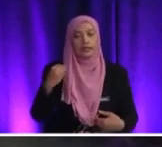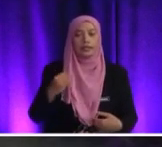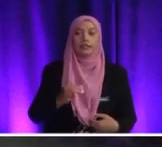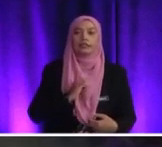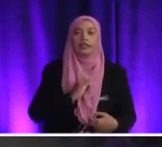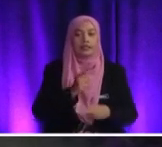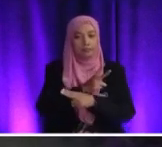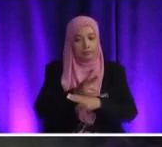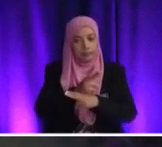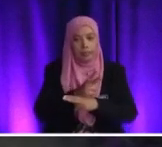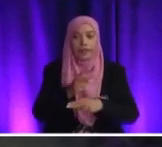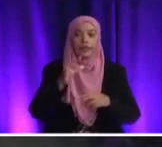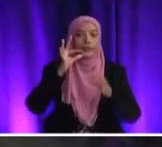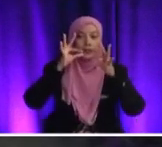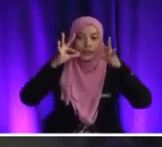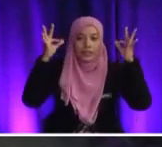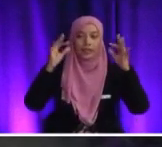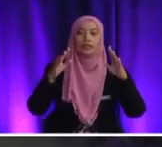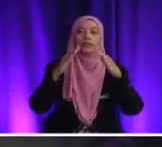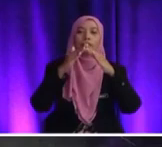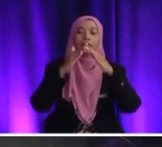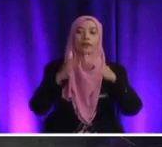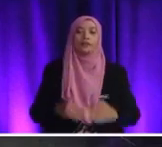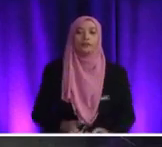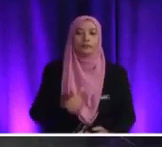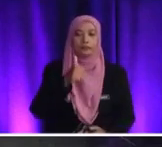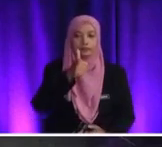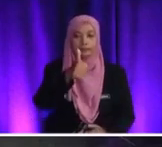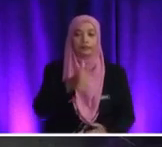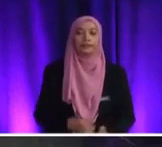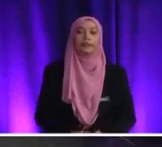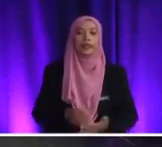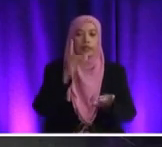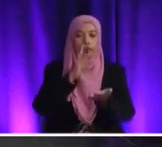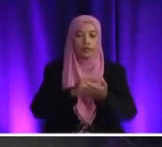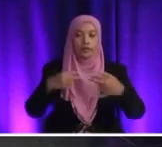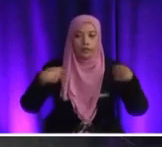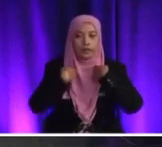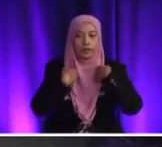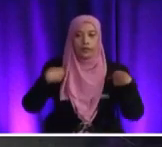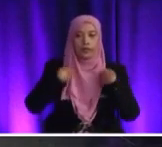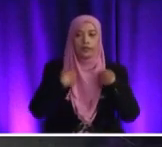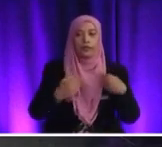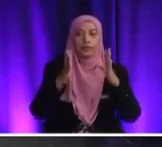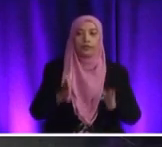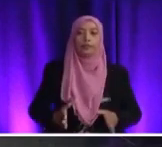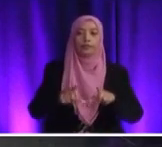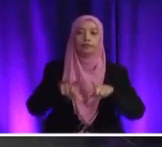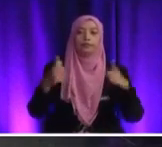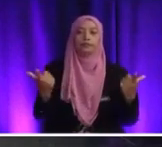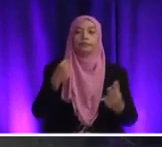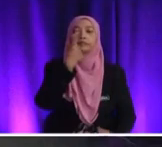bintang untuk Datsun sebanyak Dutch enak jadi dokter Iwan Mi orang lain pula siapa